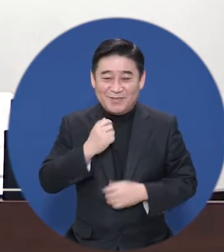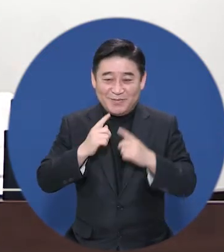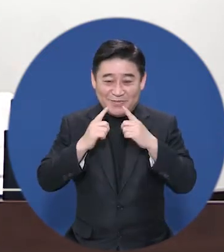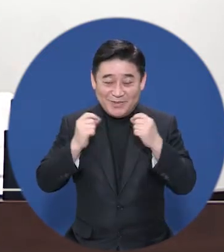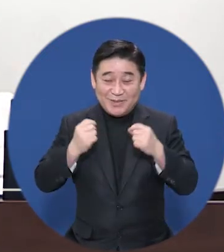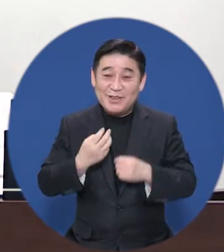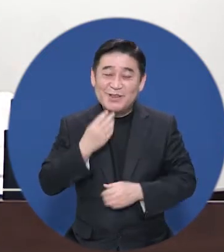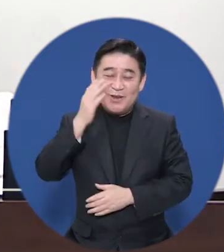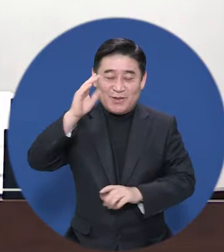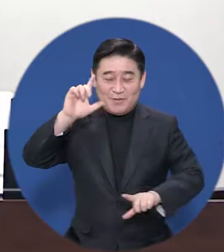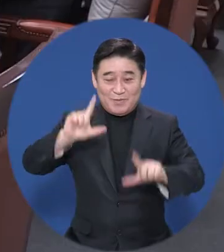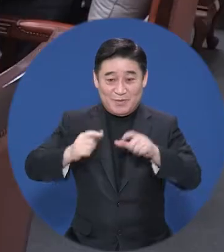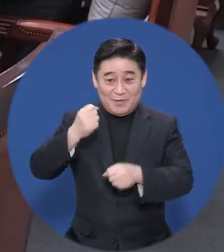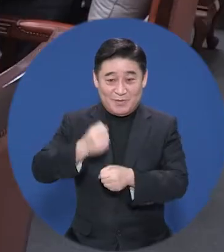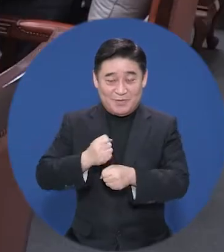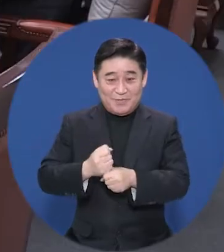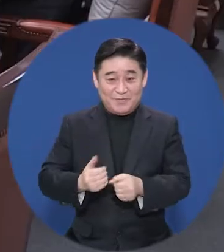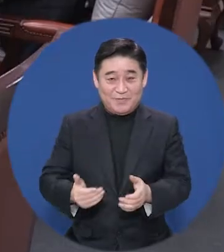모습을 만들겠습니다.